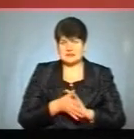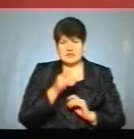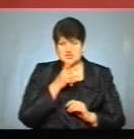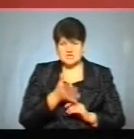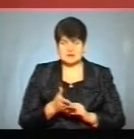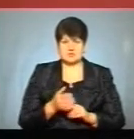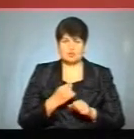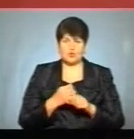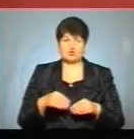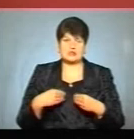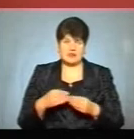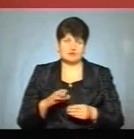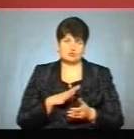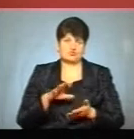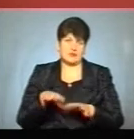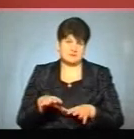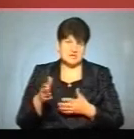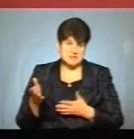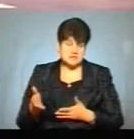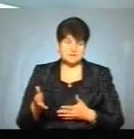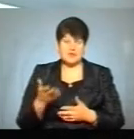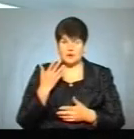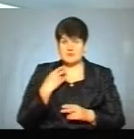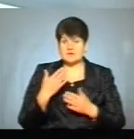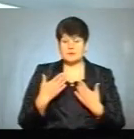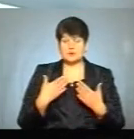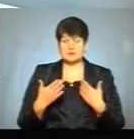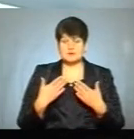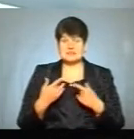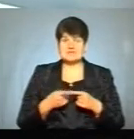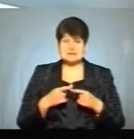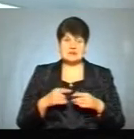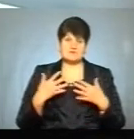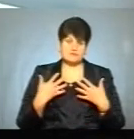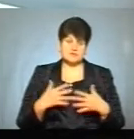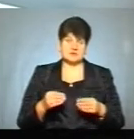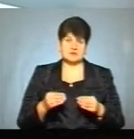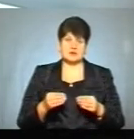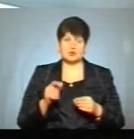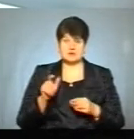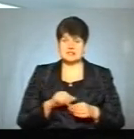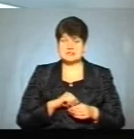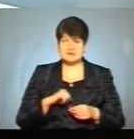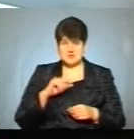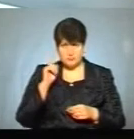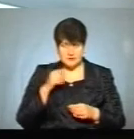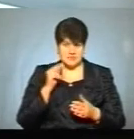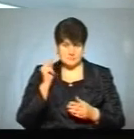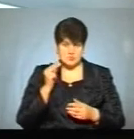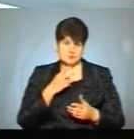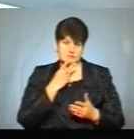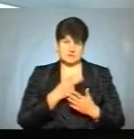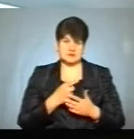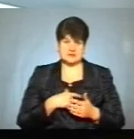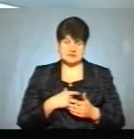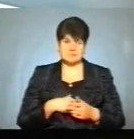був на місці в той час, коли прийде наш претендент, так? І коли вони поспілкуються, це вже йде безпосередньо, людина сама вміє навчитися презентувати себе роботодавцю